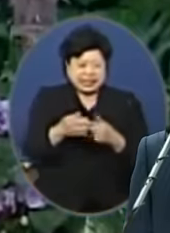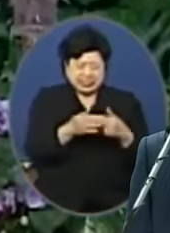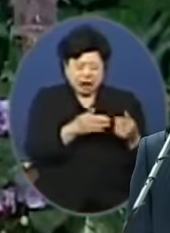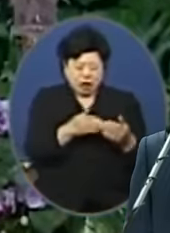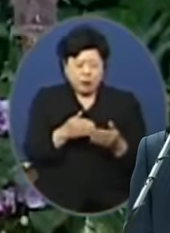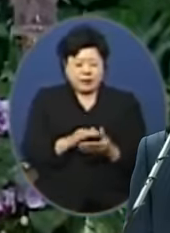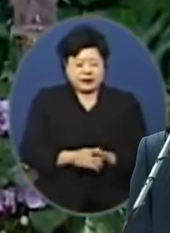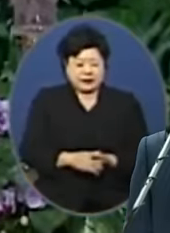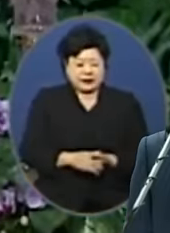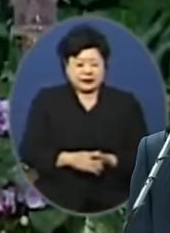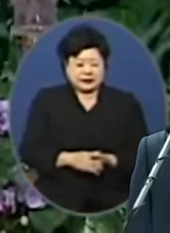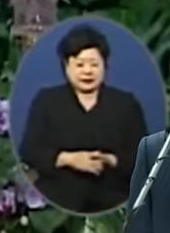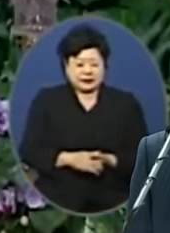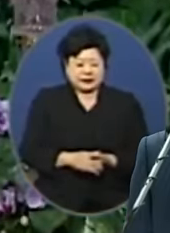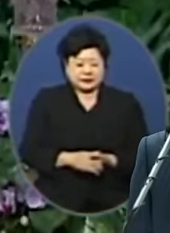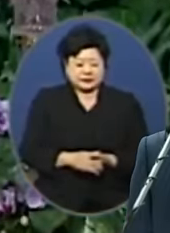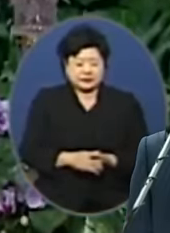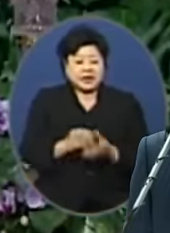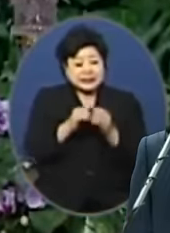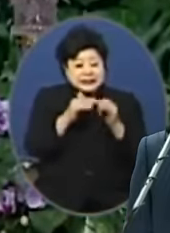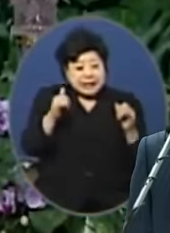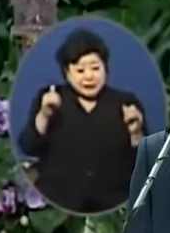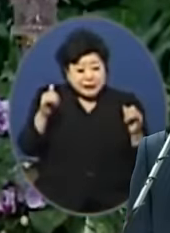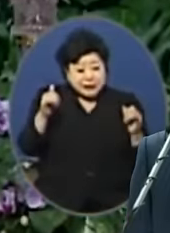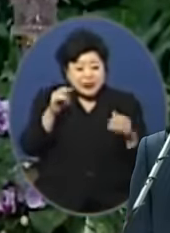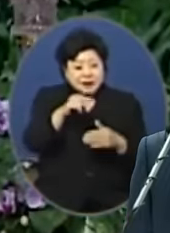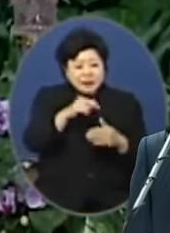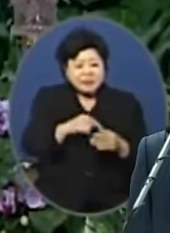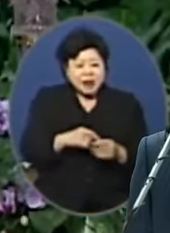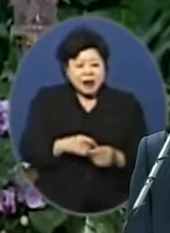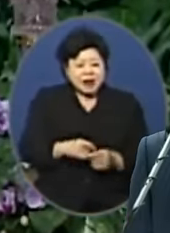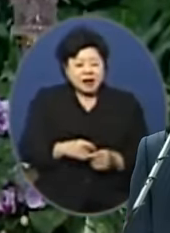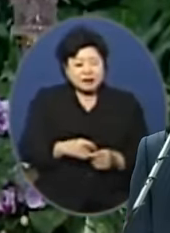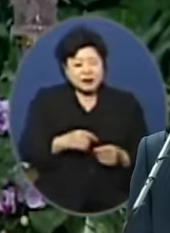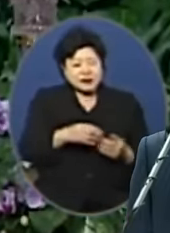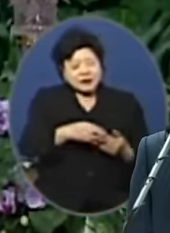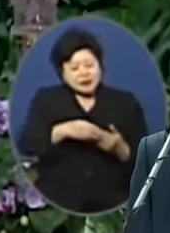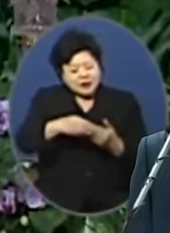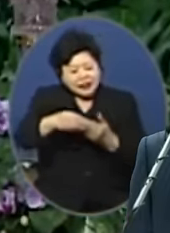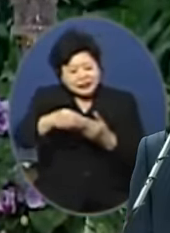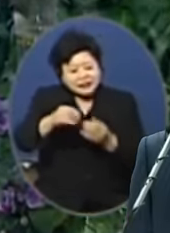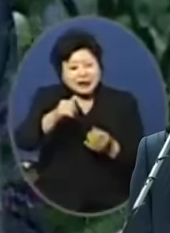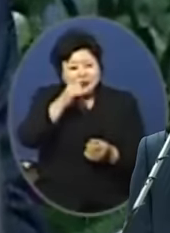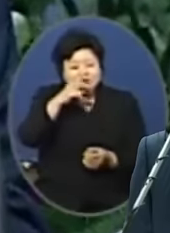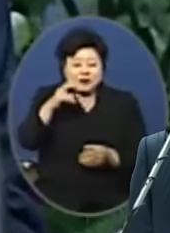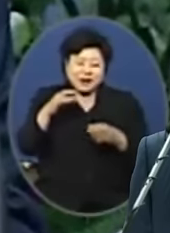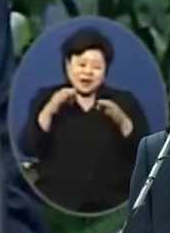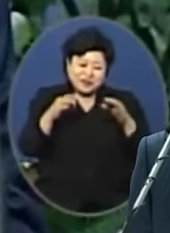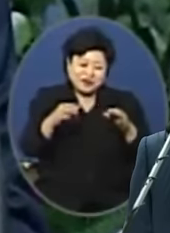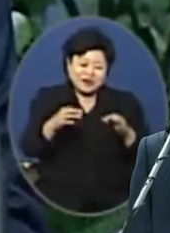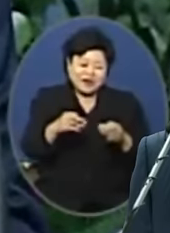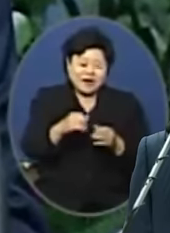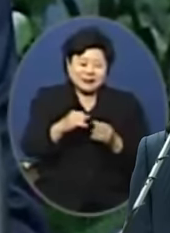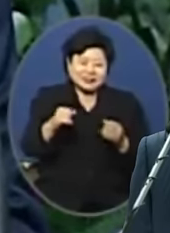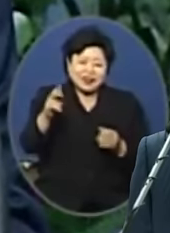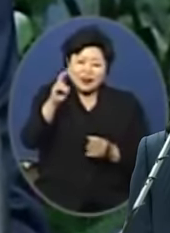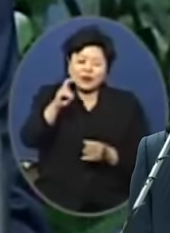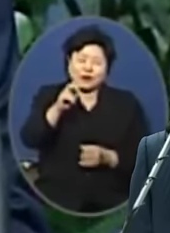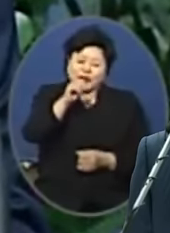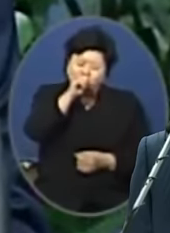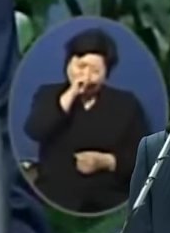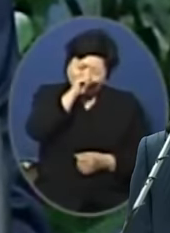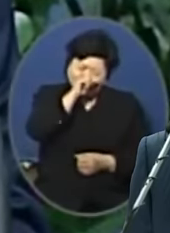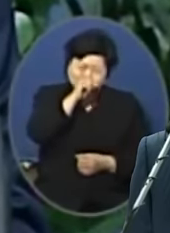말해줍니다. 이 말은 무슨 말이냐면 사람이 마음에 끌리는 사람이지 않습니까? 노래를 불러도 아, 저 사람 노래